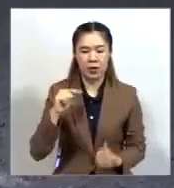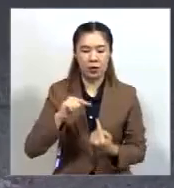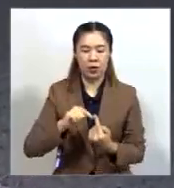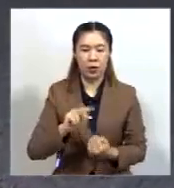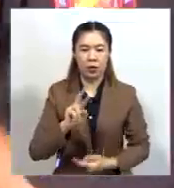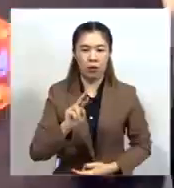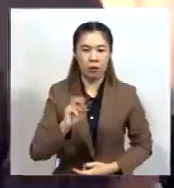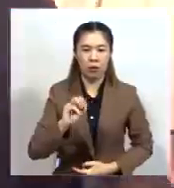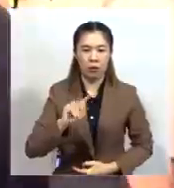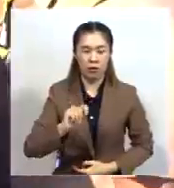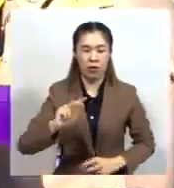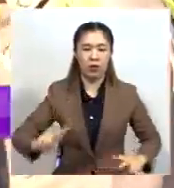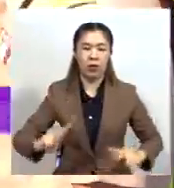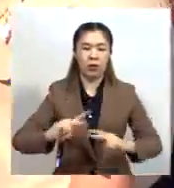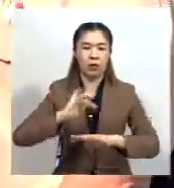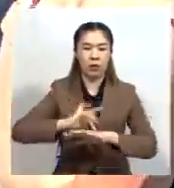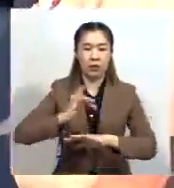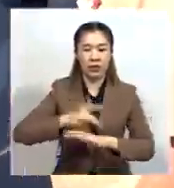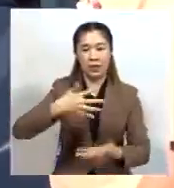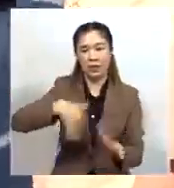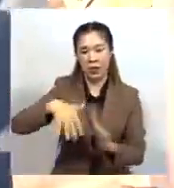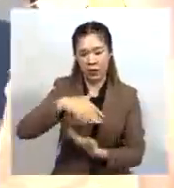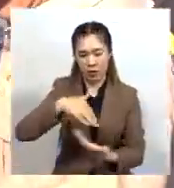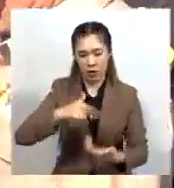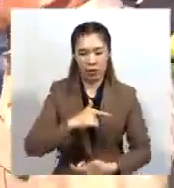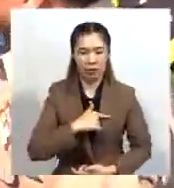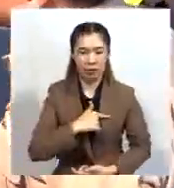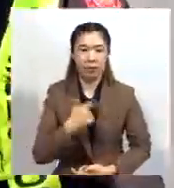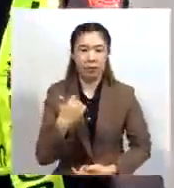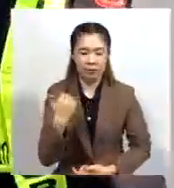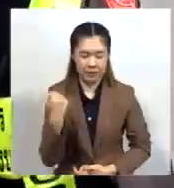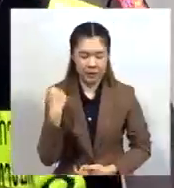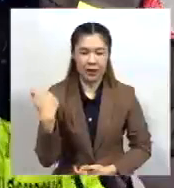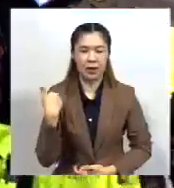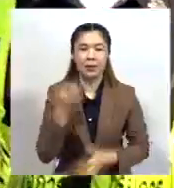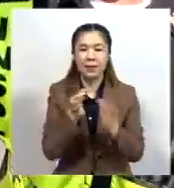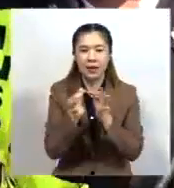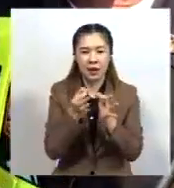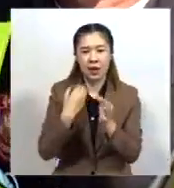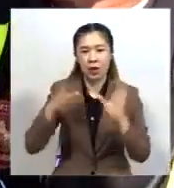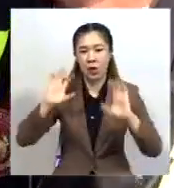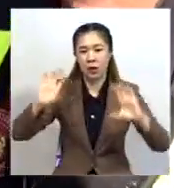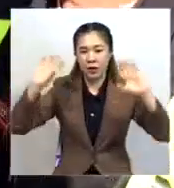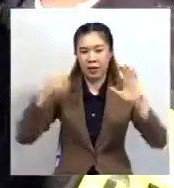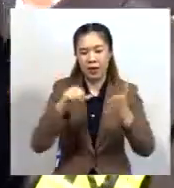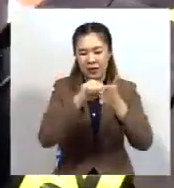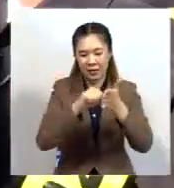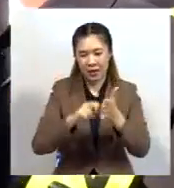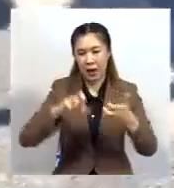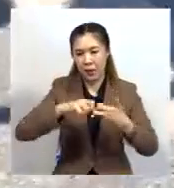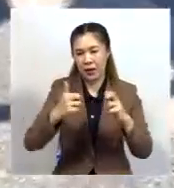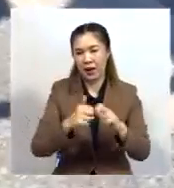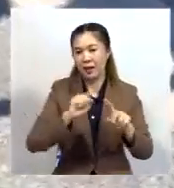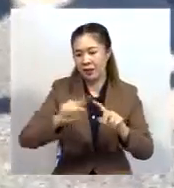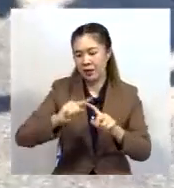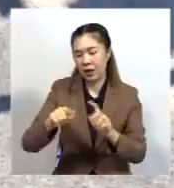รัพยากรธรรมชาติและสิ่งแวดล้อมบอกว่ามั่นใจว่าชี้แจงได้แน่นอนเพราะว่าที่ผ่านมารัฐบาลแก้ไขปัญหาอย่างเต็มที่และเป็นไปต